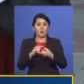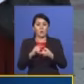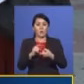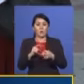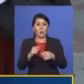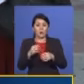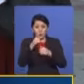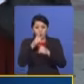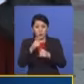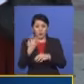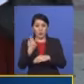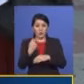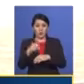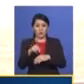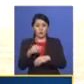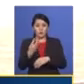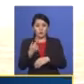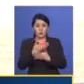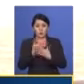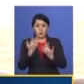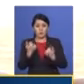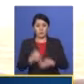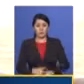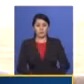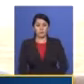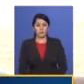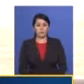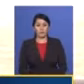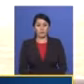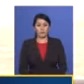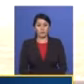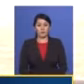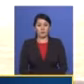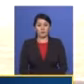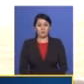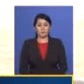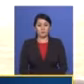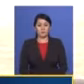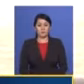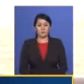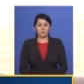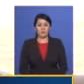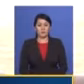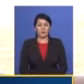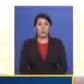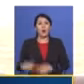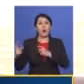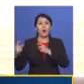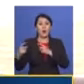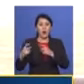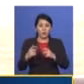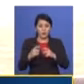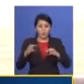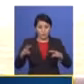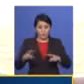бөлшектерді сатып ала алмайды. Оған қаржылары жоқ. Возгорание произошло, будем говорить, предвидено. Автобуста күтпеген